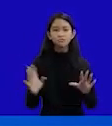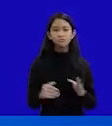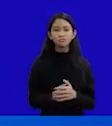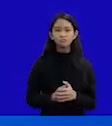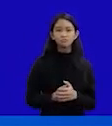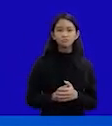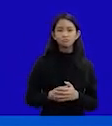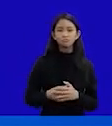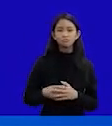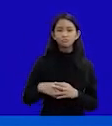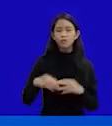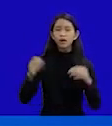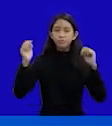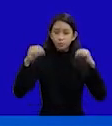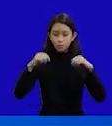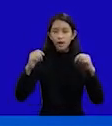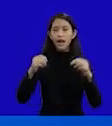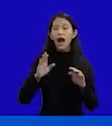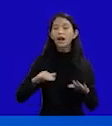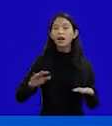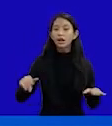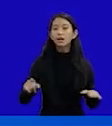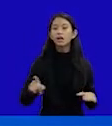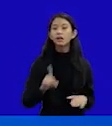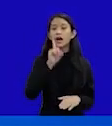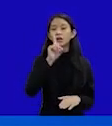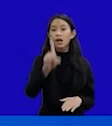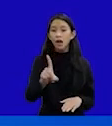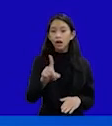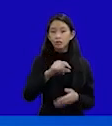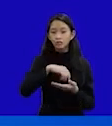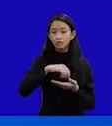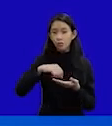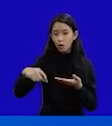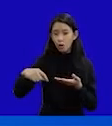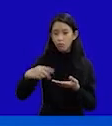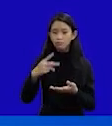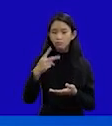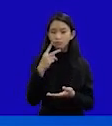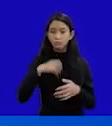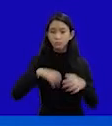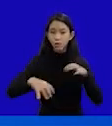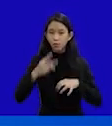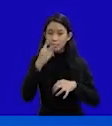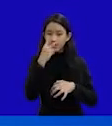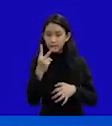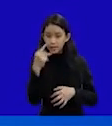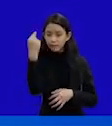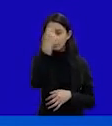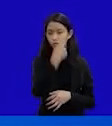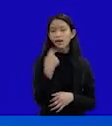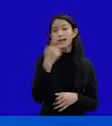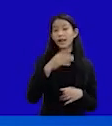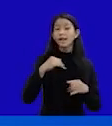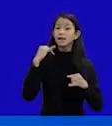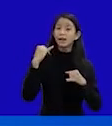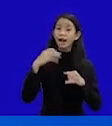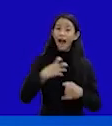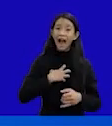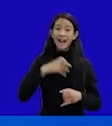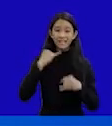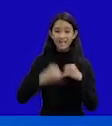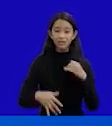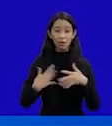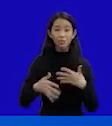memperkenankan anaknya untuk datang ke sekolah untuk melakukan tatap muka ya jadi hak terakhir dari siswa